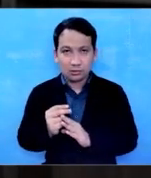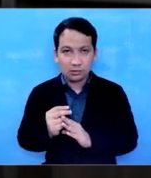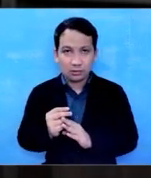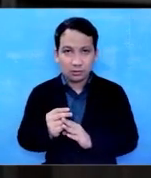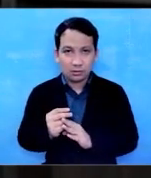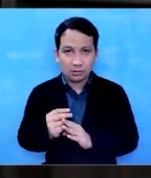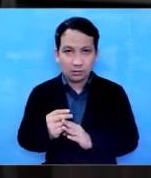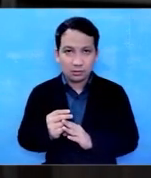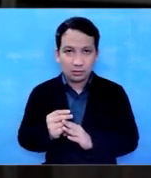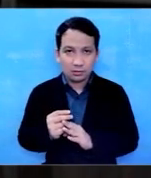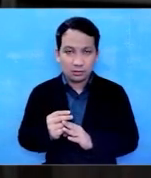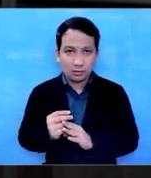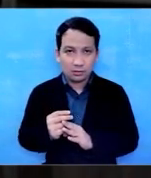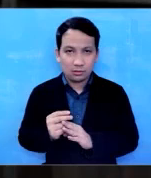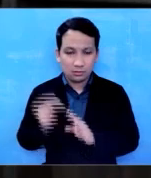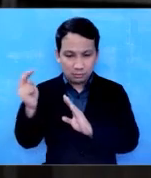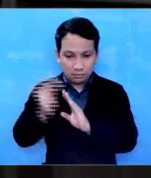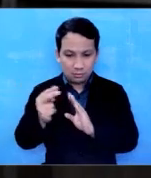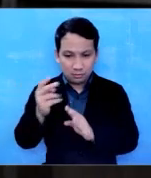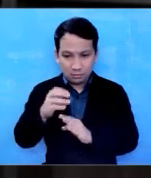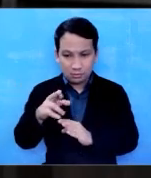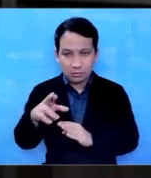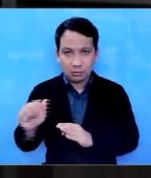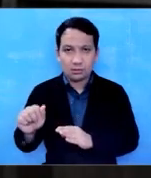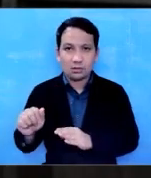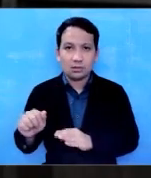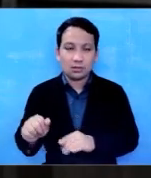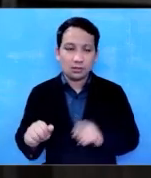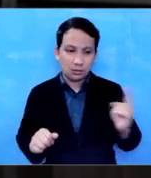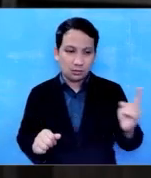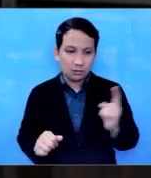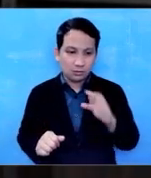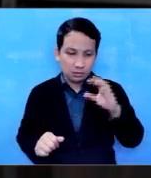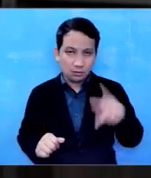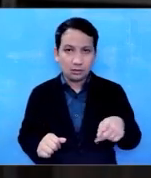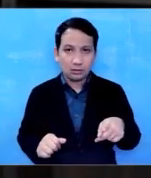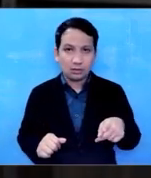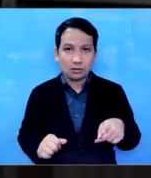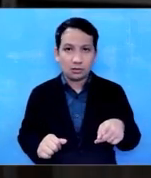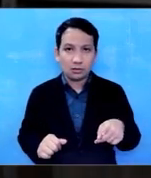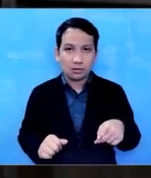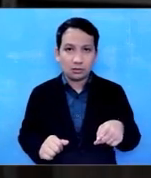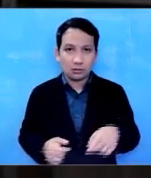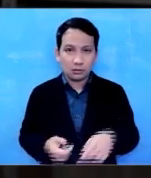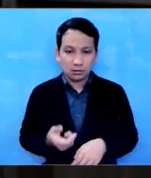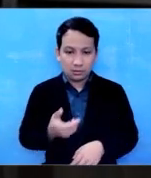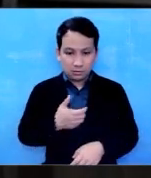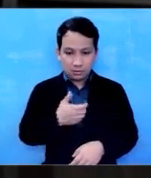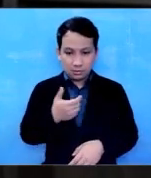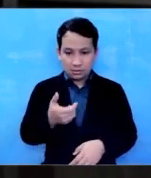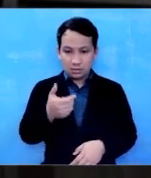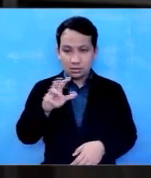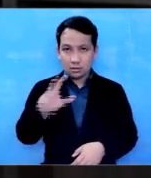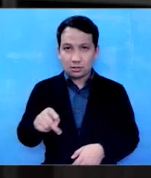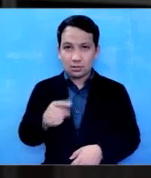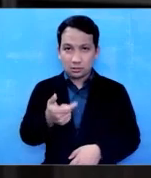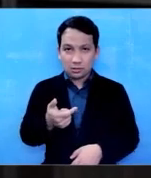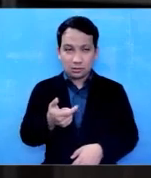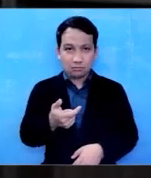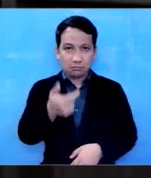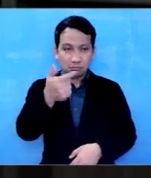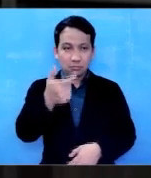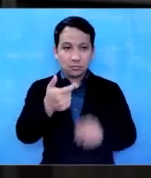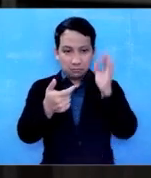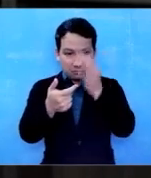Binibidyo niya si Governor Mariam. Yung kanyang cellphone ay nakatutok dun sa face mismo ni